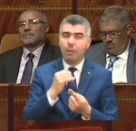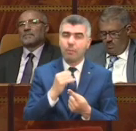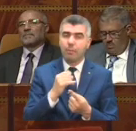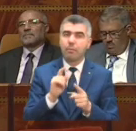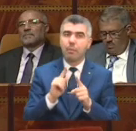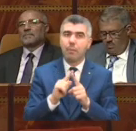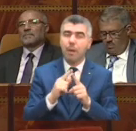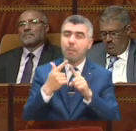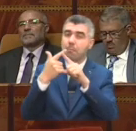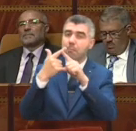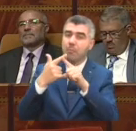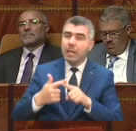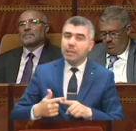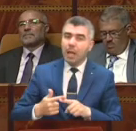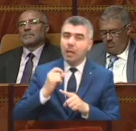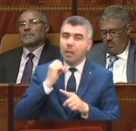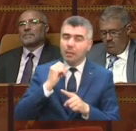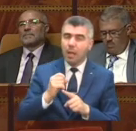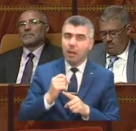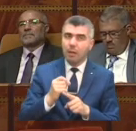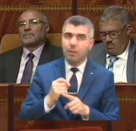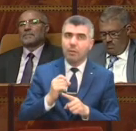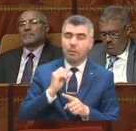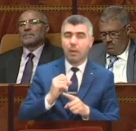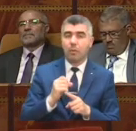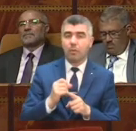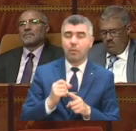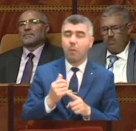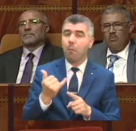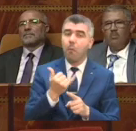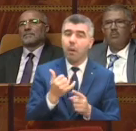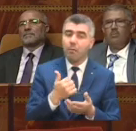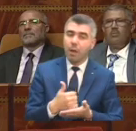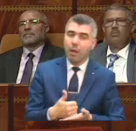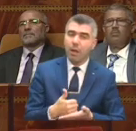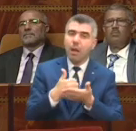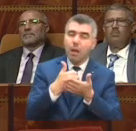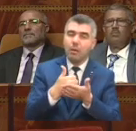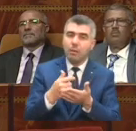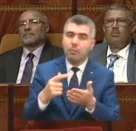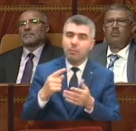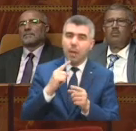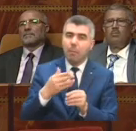في الميزانية، ودروكا رحنا وصلنا ديك النهارات البصلة ب 400،